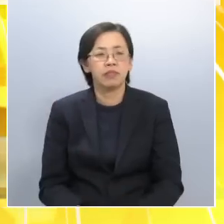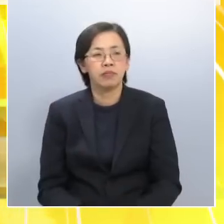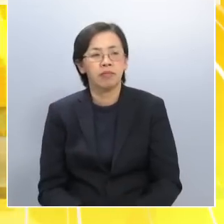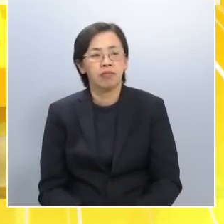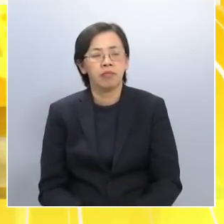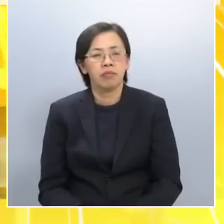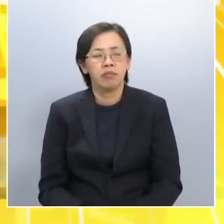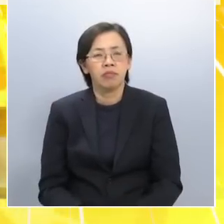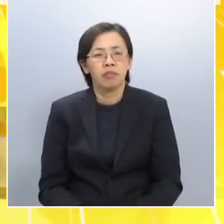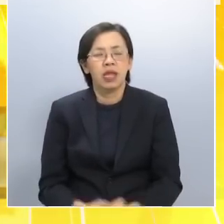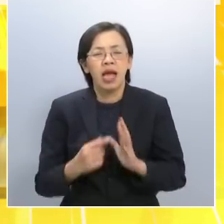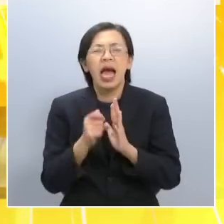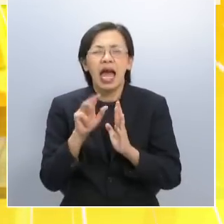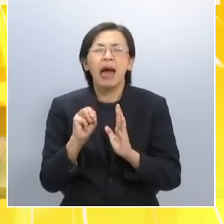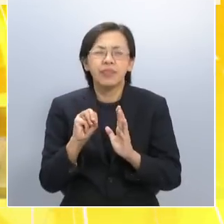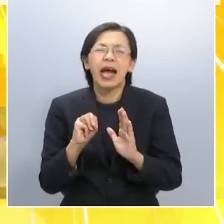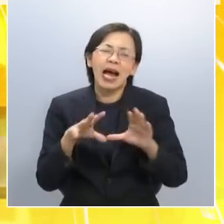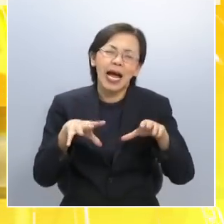งในบางส่วนนะครับนะแต่ว่า